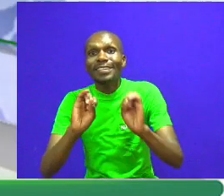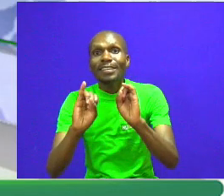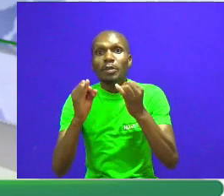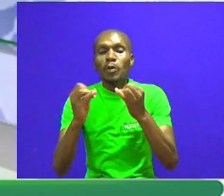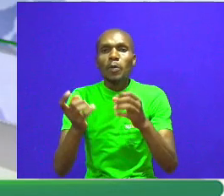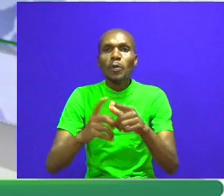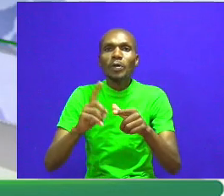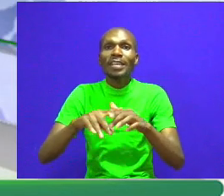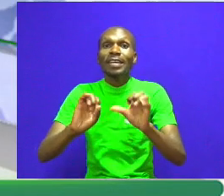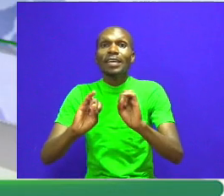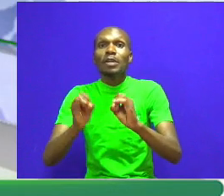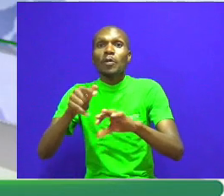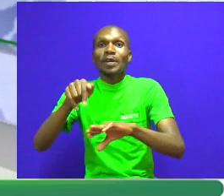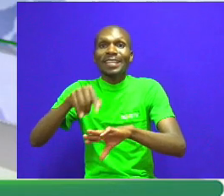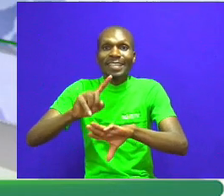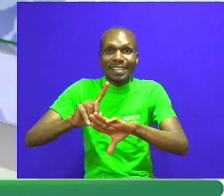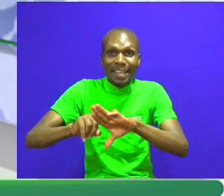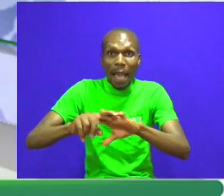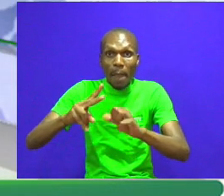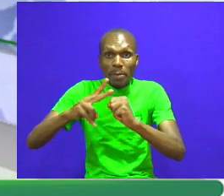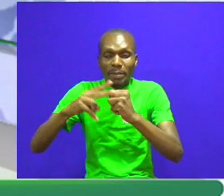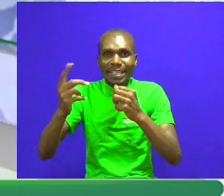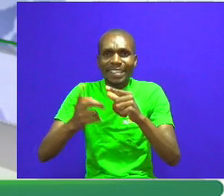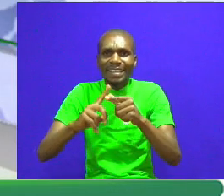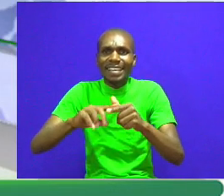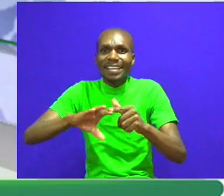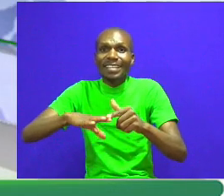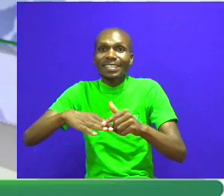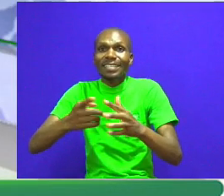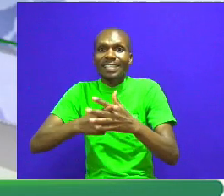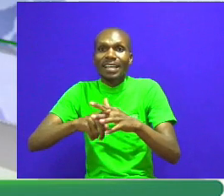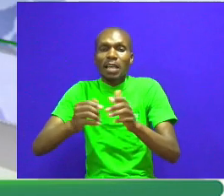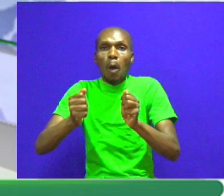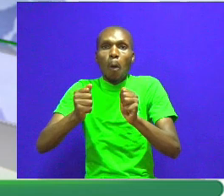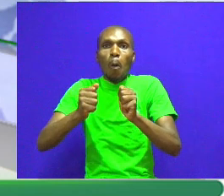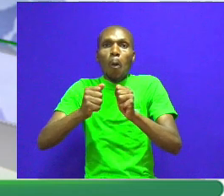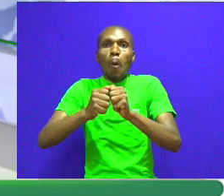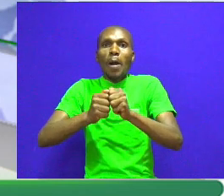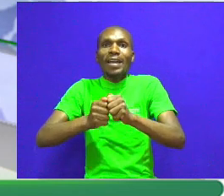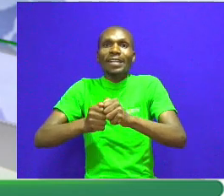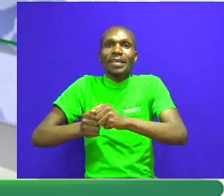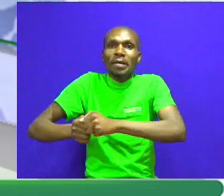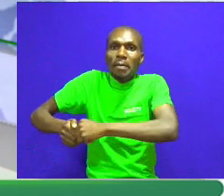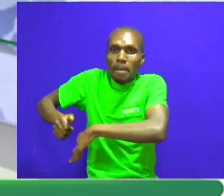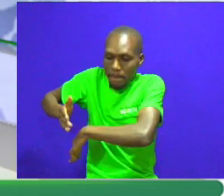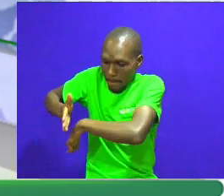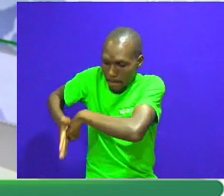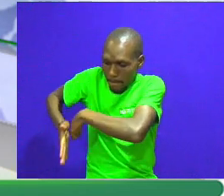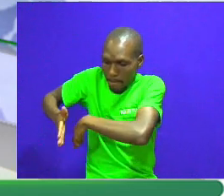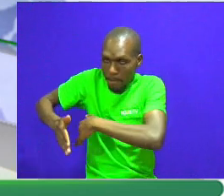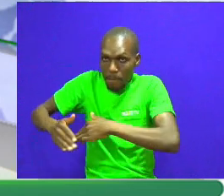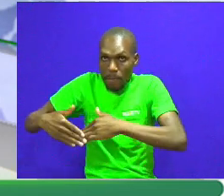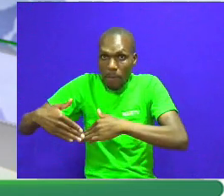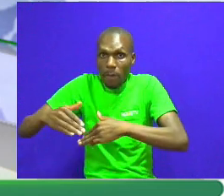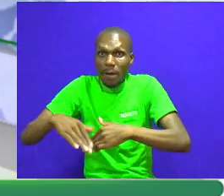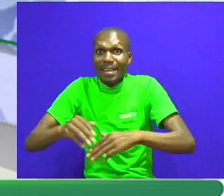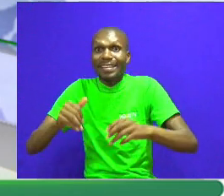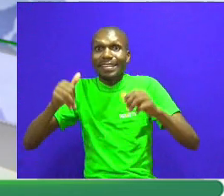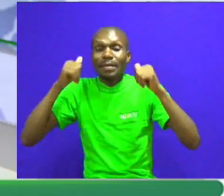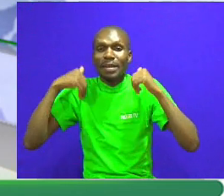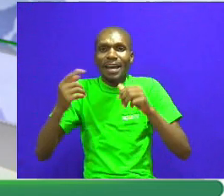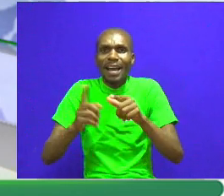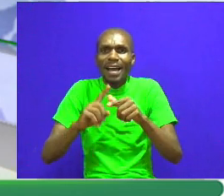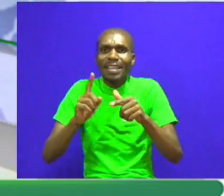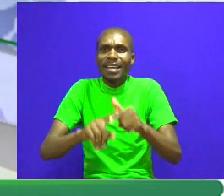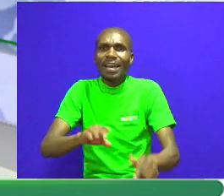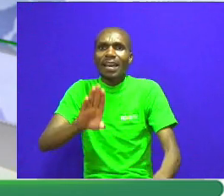Ama ya yebire biga umanchumuli elia ni gotogo chaka kuruwa sense meri yomo baga onyamira na bomet. Singo kumanyabula